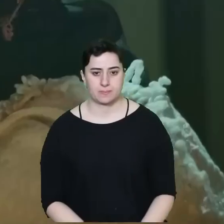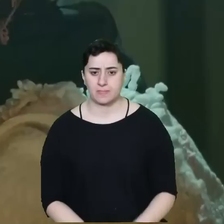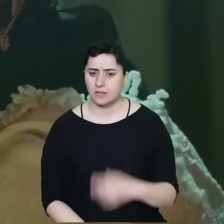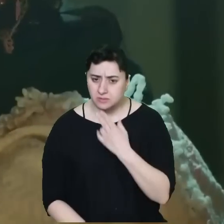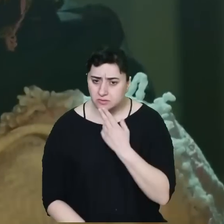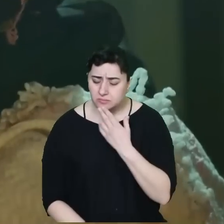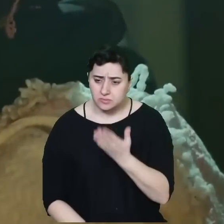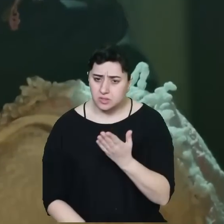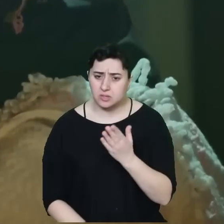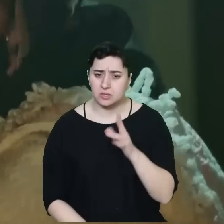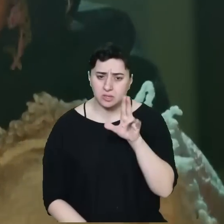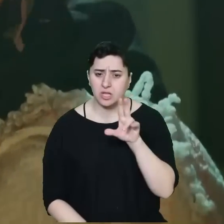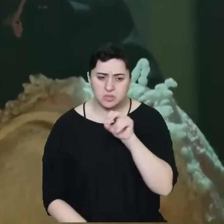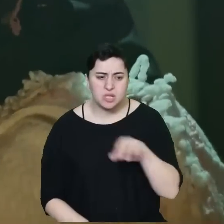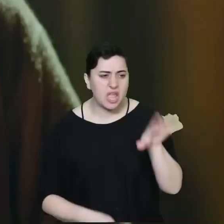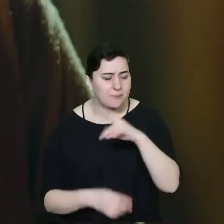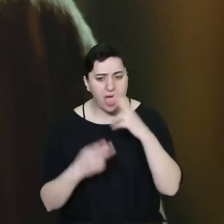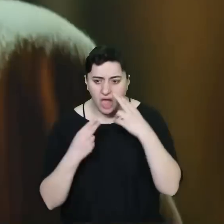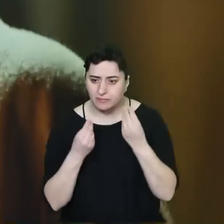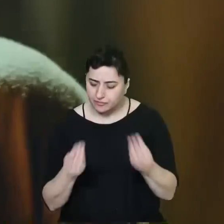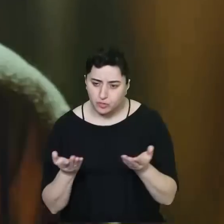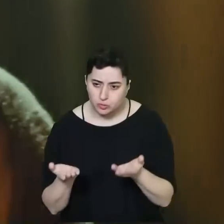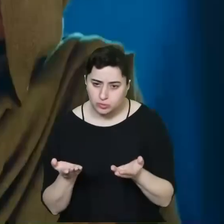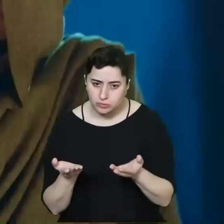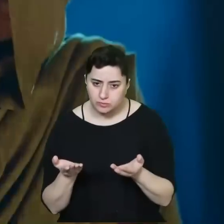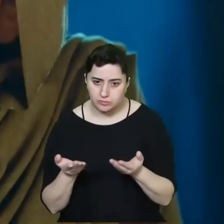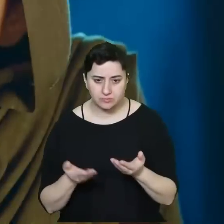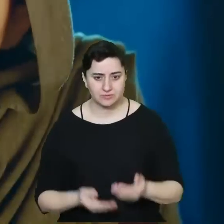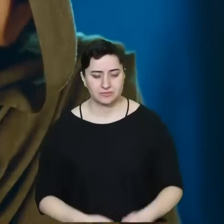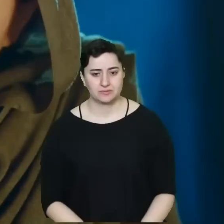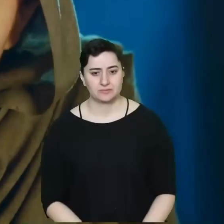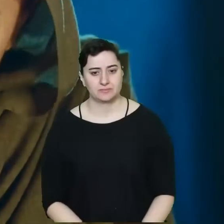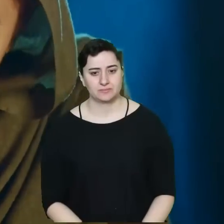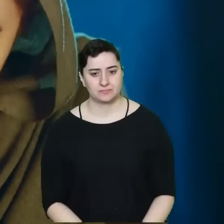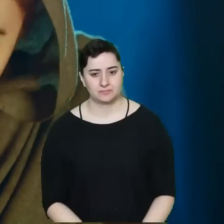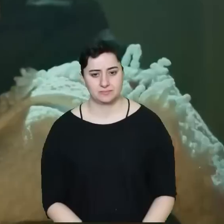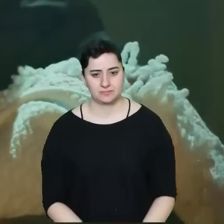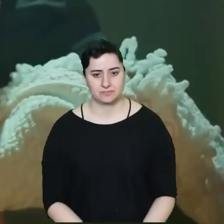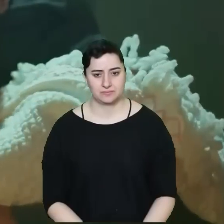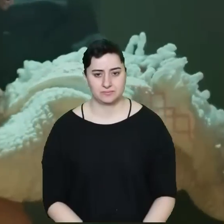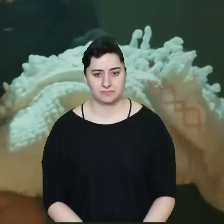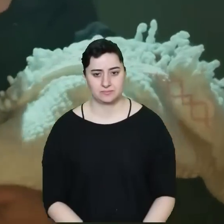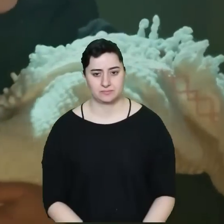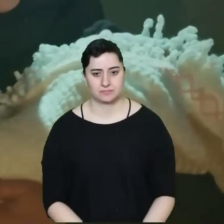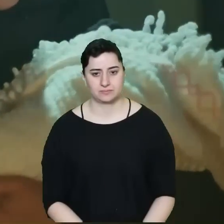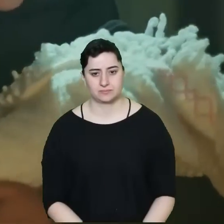Kızım sen 7'den 70'e herkese ağlatmaya mı soyundun? Allah Allah.